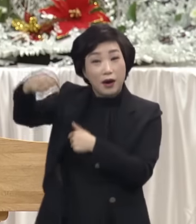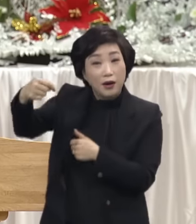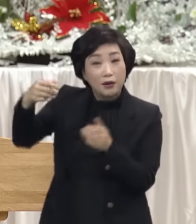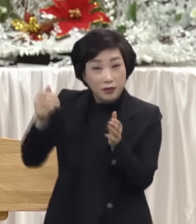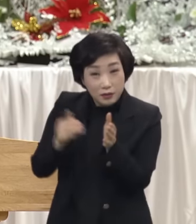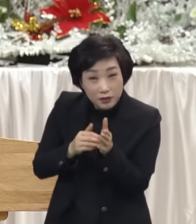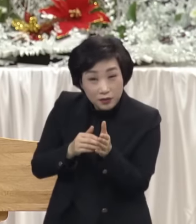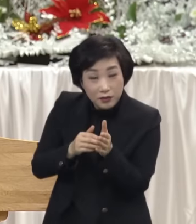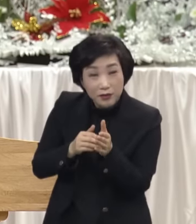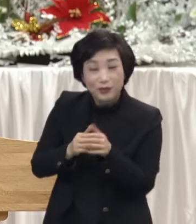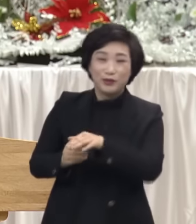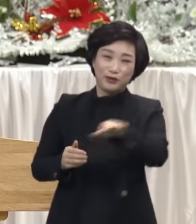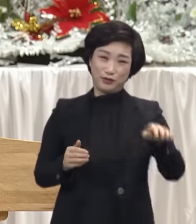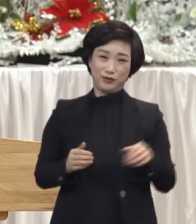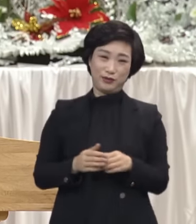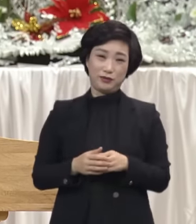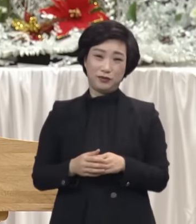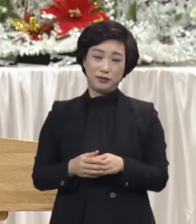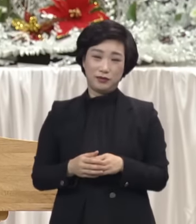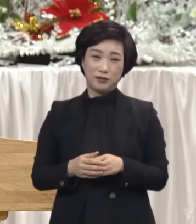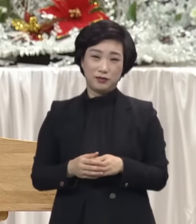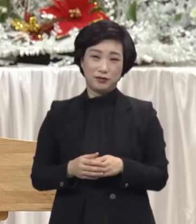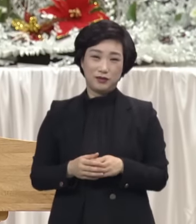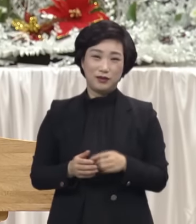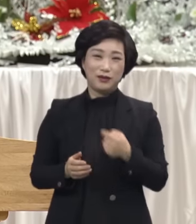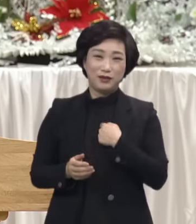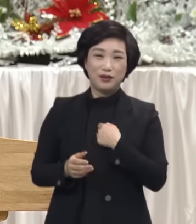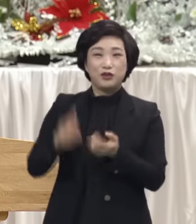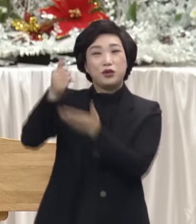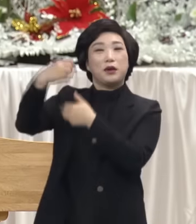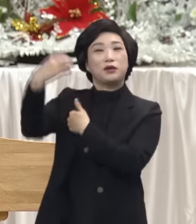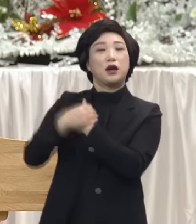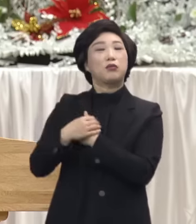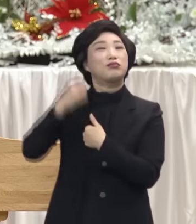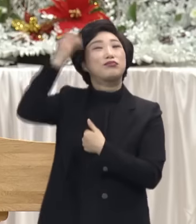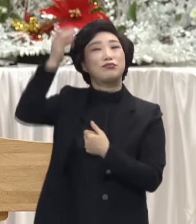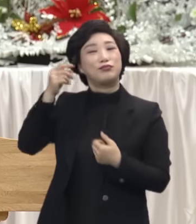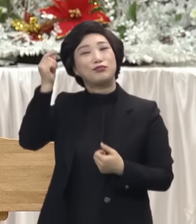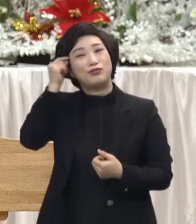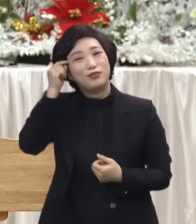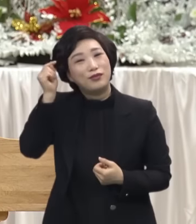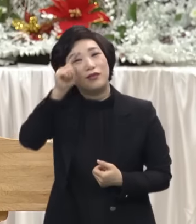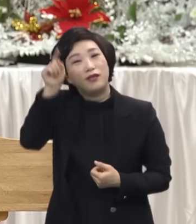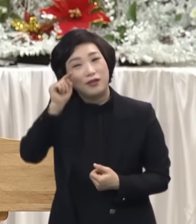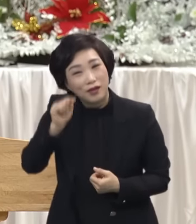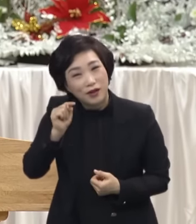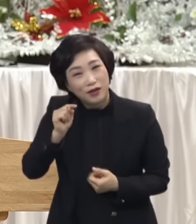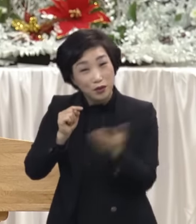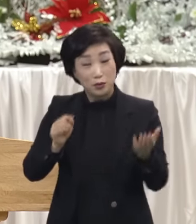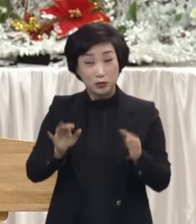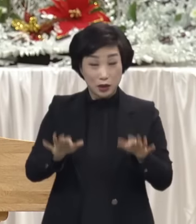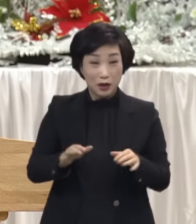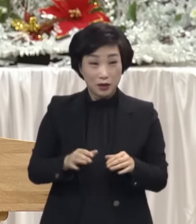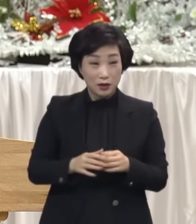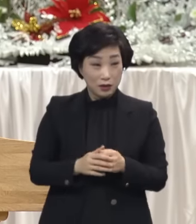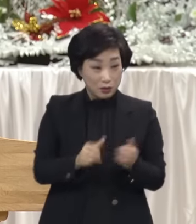일러줬는데 왜 우리는 그 사명을 상실했던가? 지구상의 만물